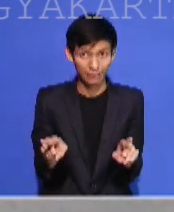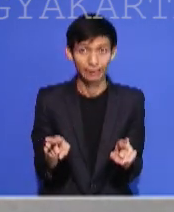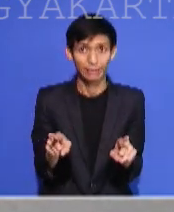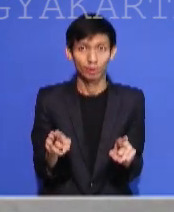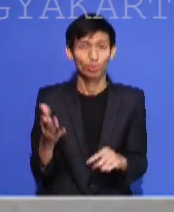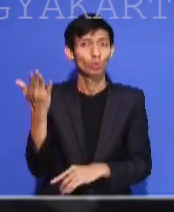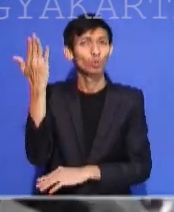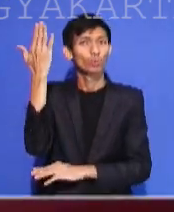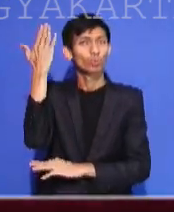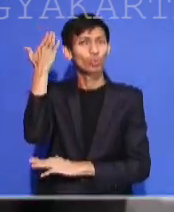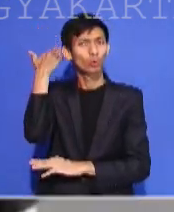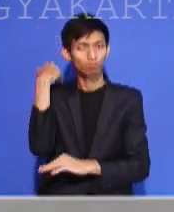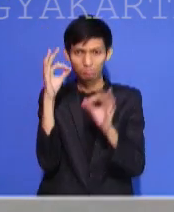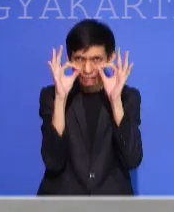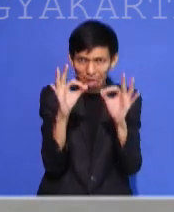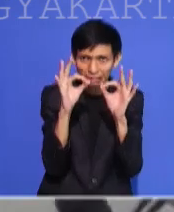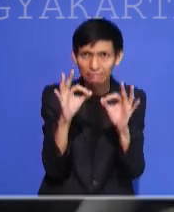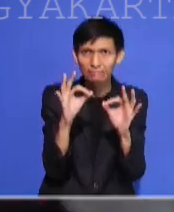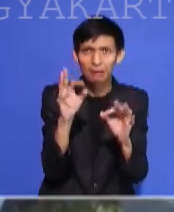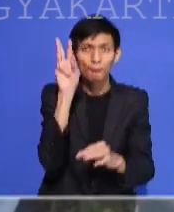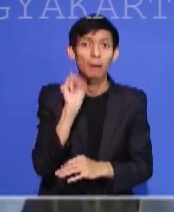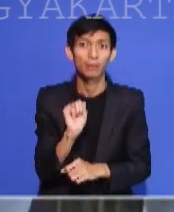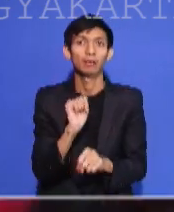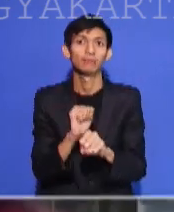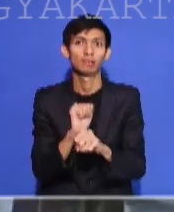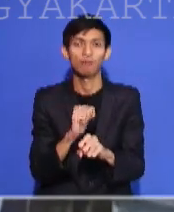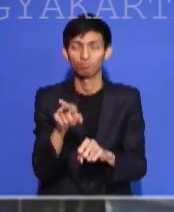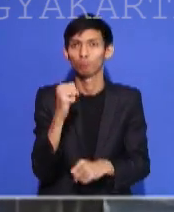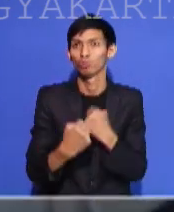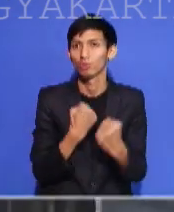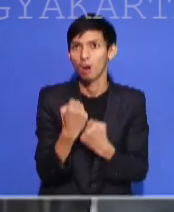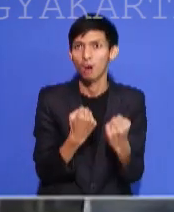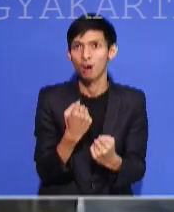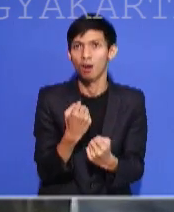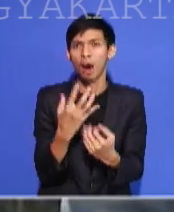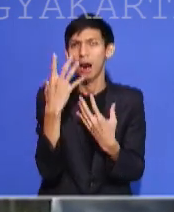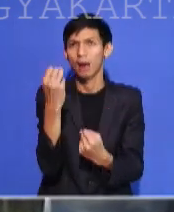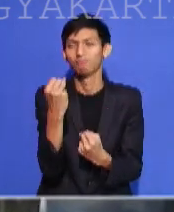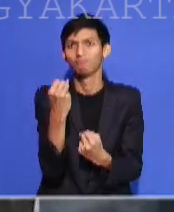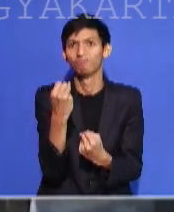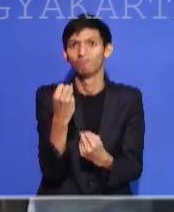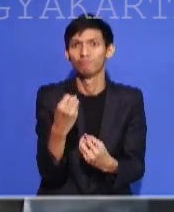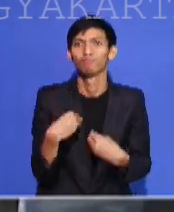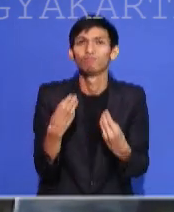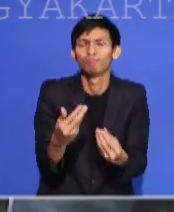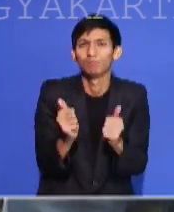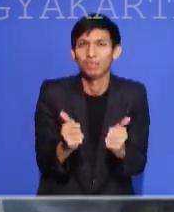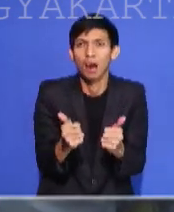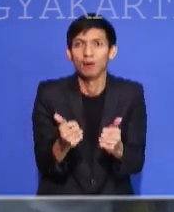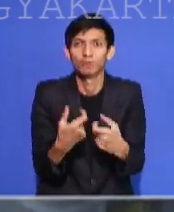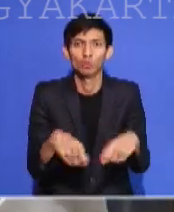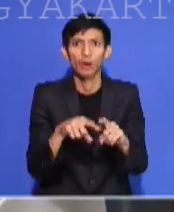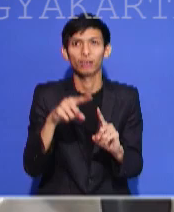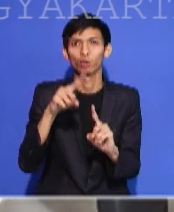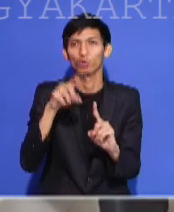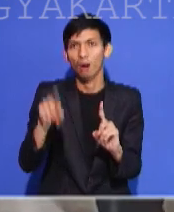saksi di persidangan para eks karyawan berharap perusahaan segera menunaikan kewajiban Selaras hasil mediasi dengan dinas sosial dan tenaga kerja Din